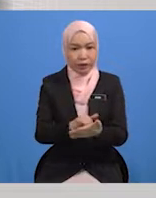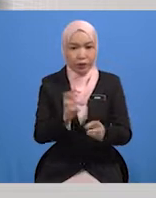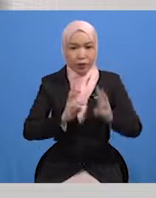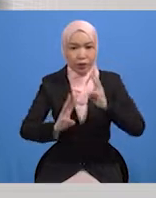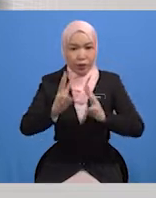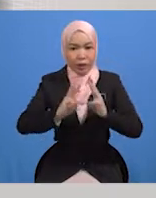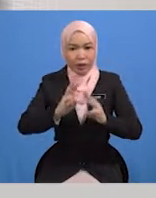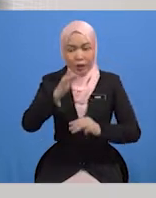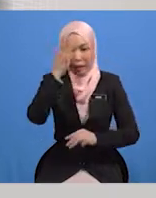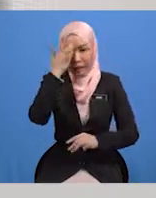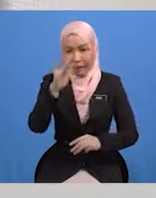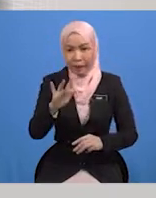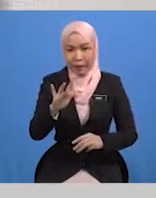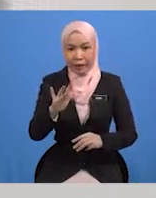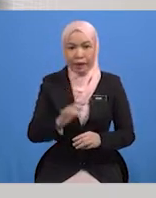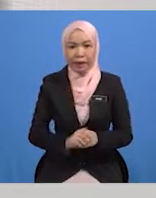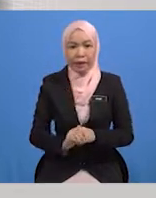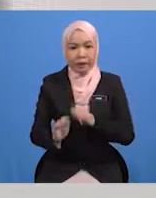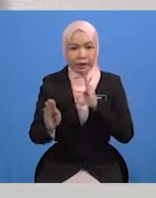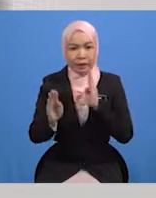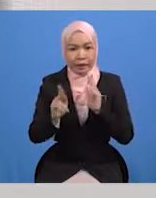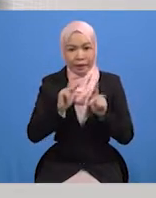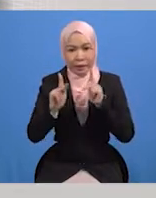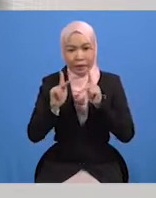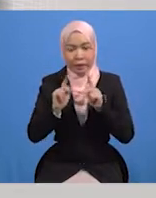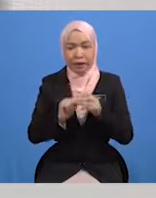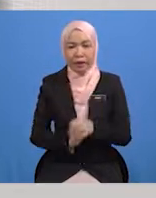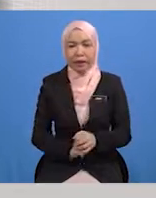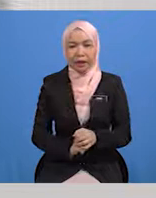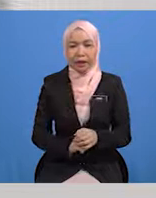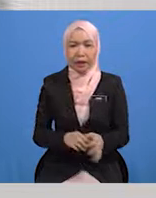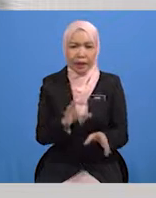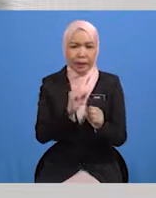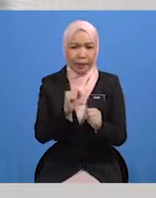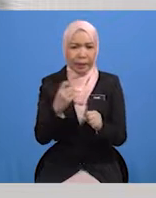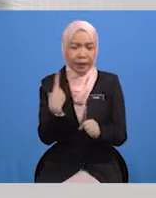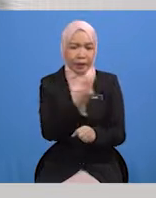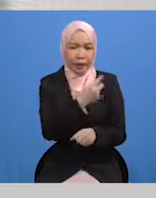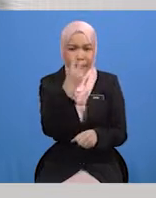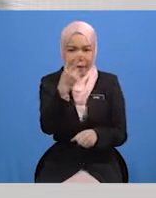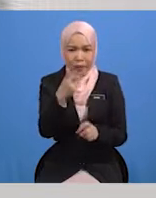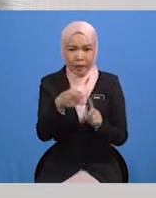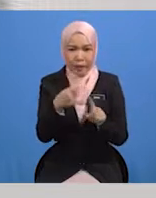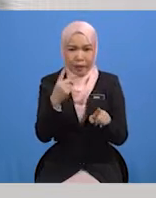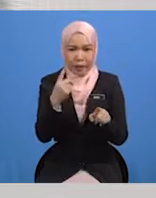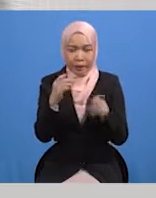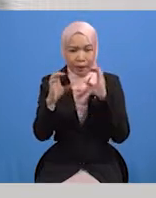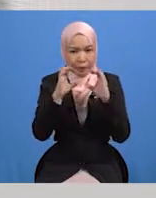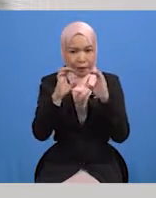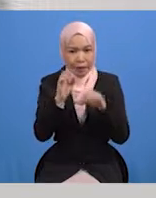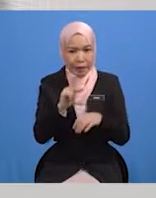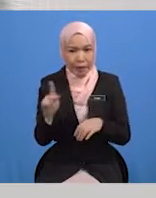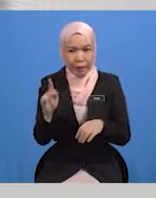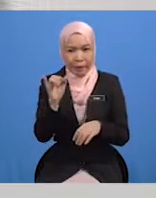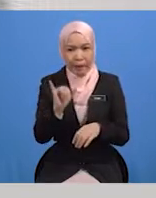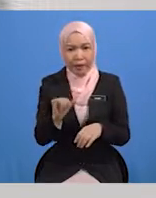bijak berbahasa dapat dilihat melalui tutur katanya menggunakan bahasa